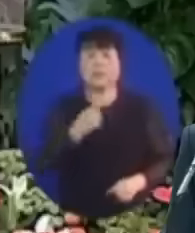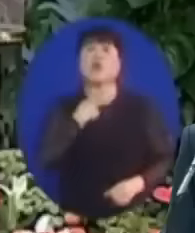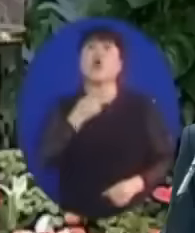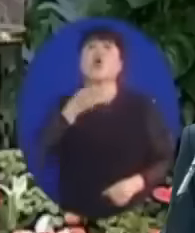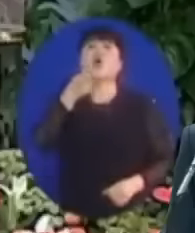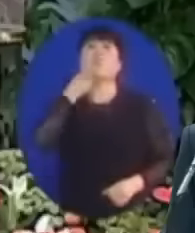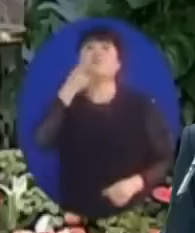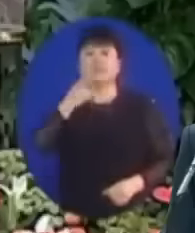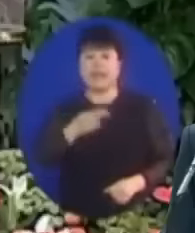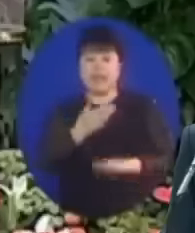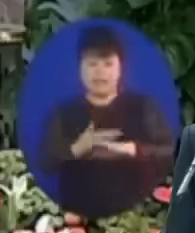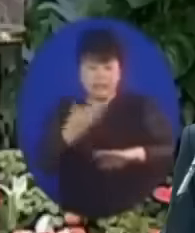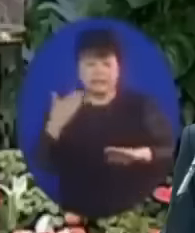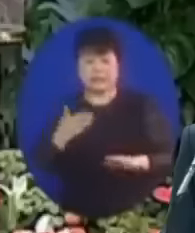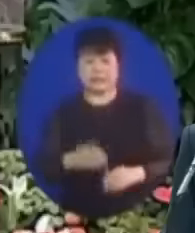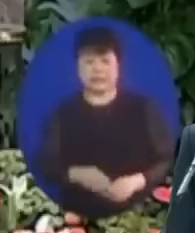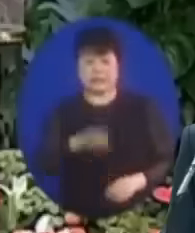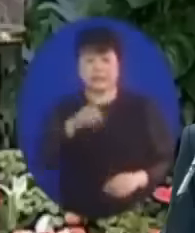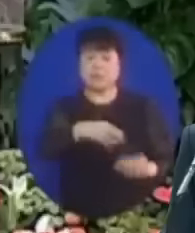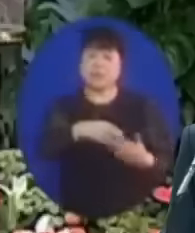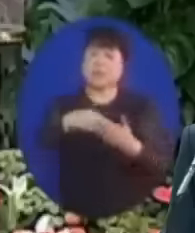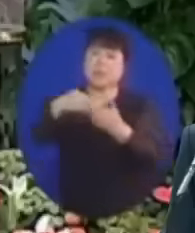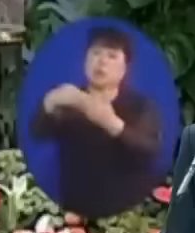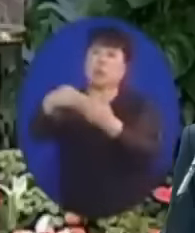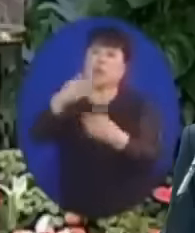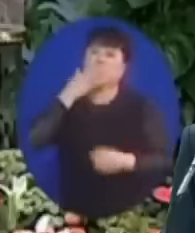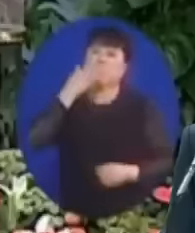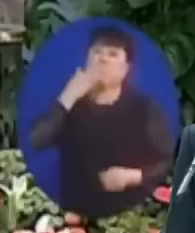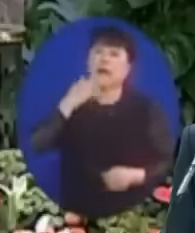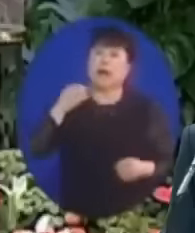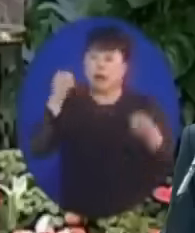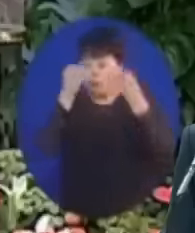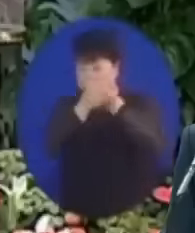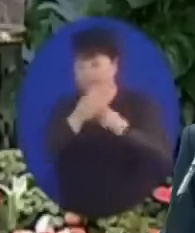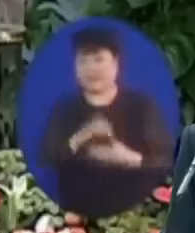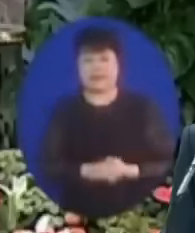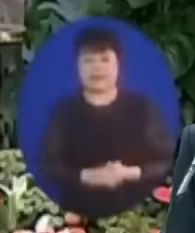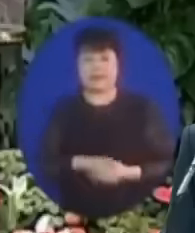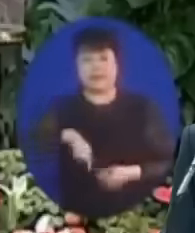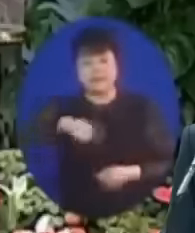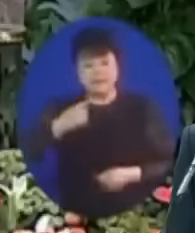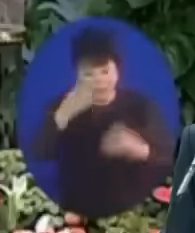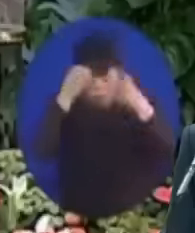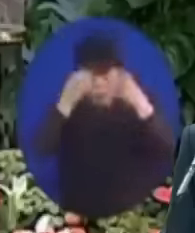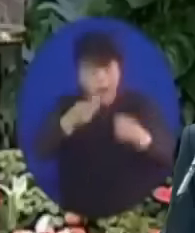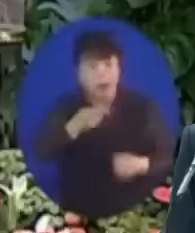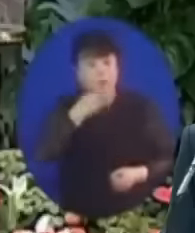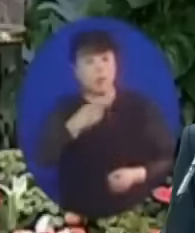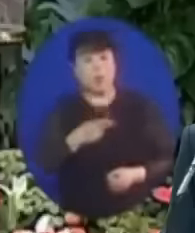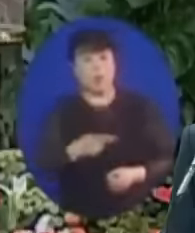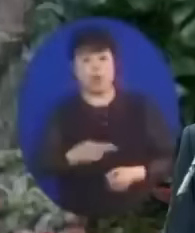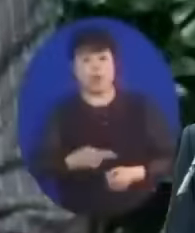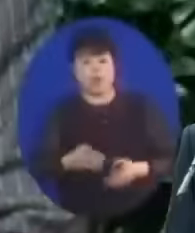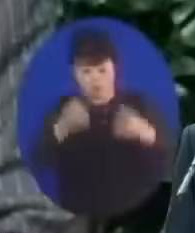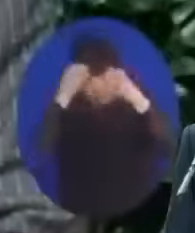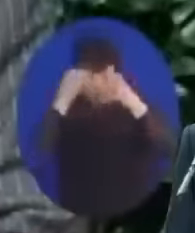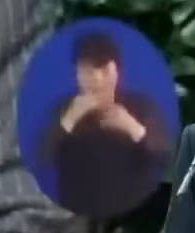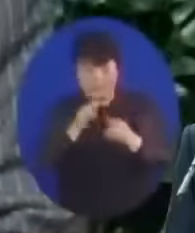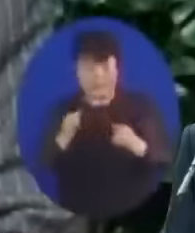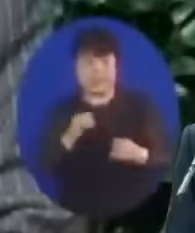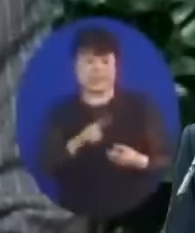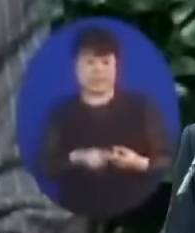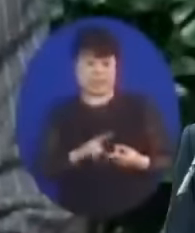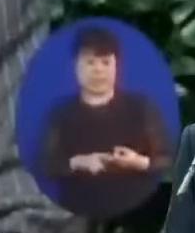가보지 않은 그들이 다른 사람들을 그곳에서 이끌어낼 수 있다고 착각한다. 자기는 고난 안 당해보면서 고난 당한